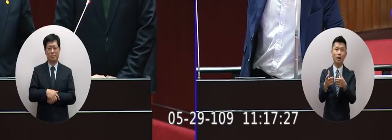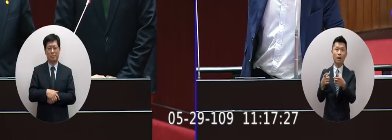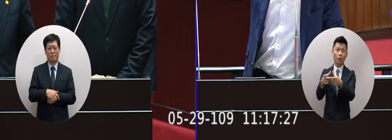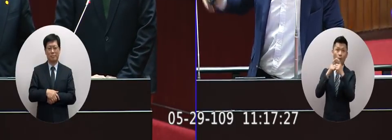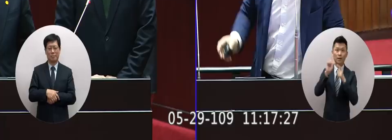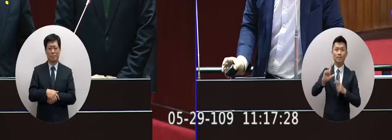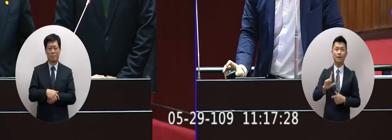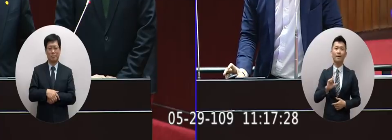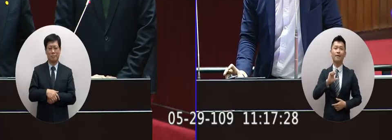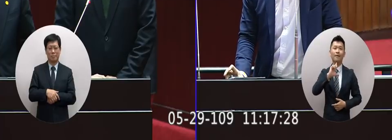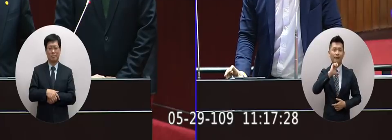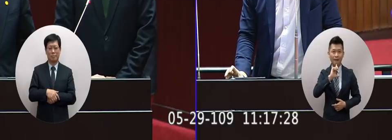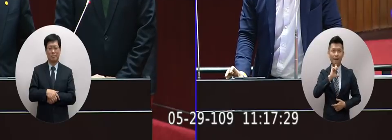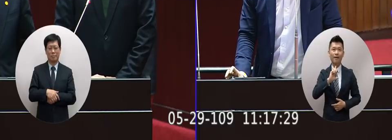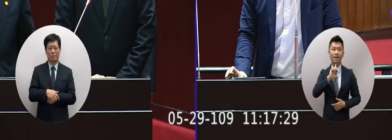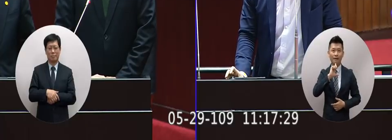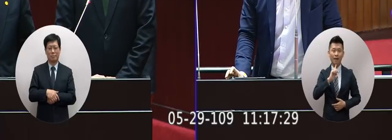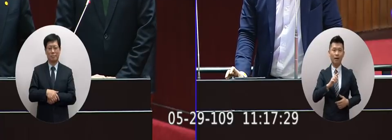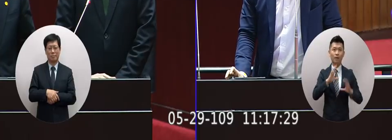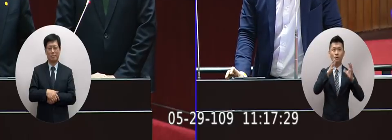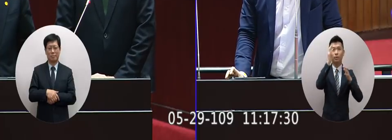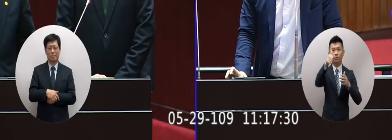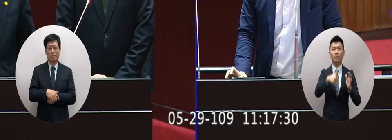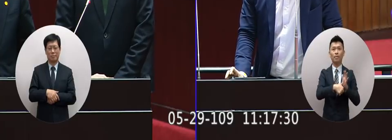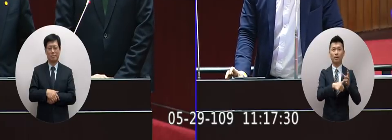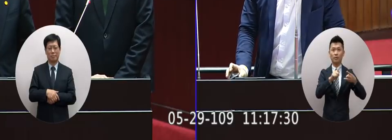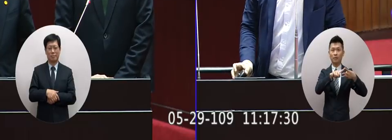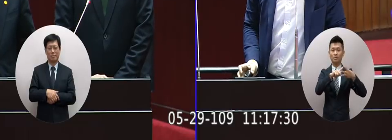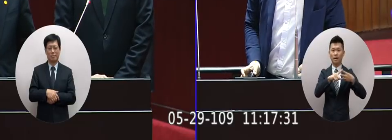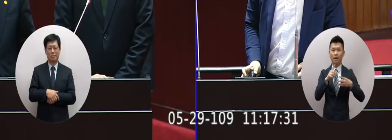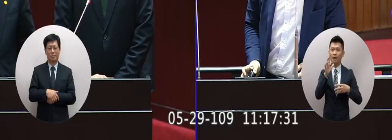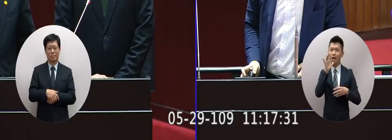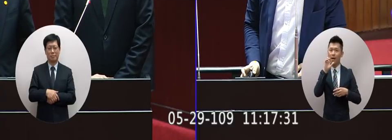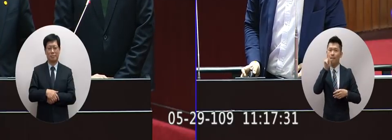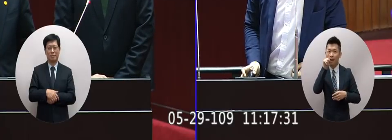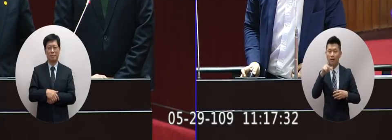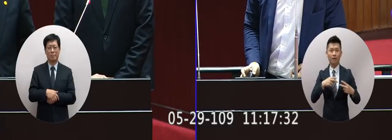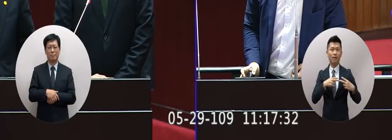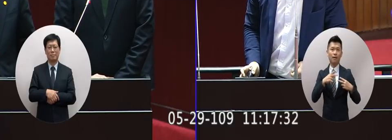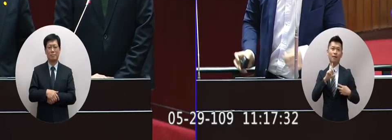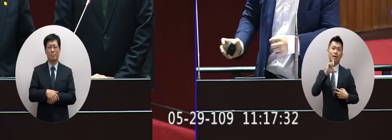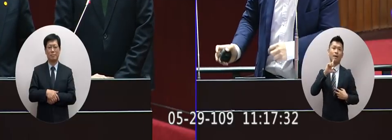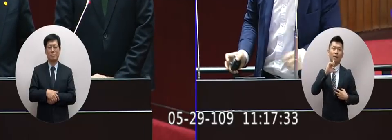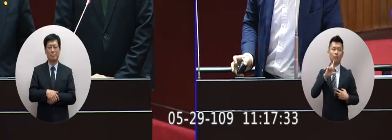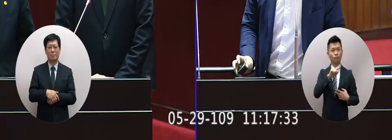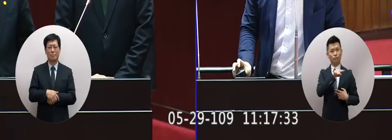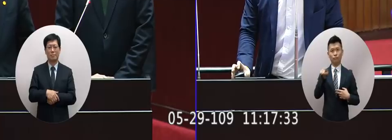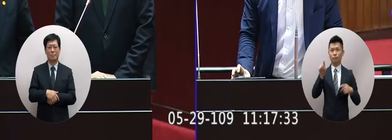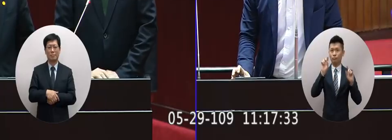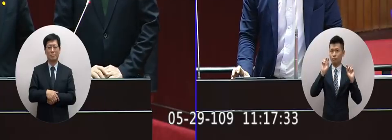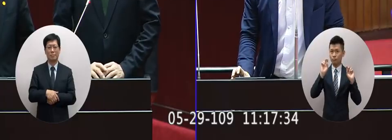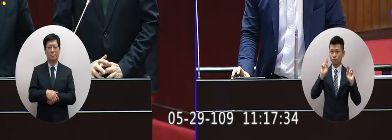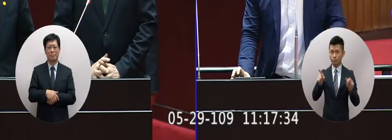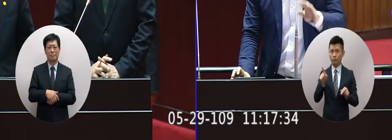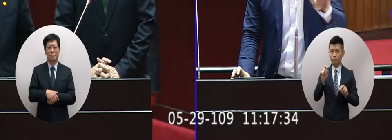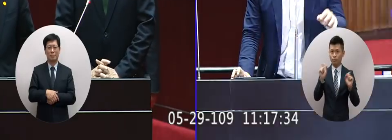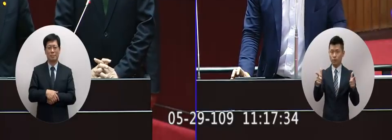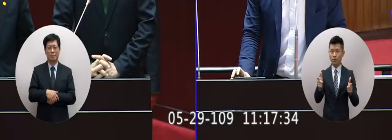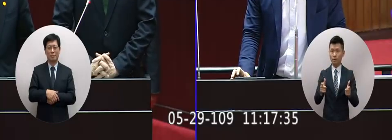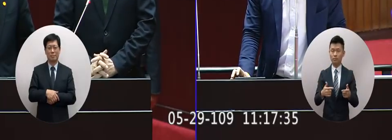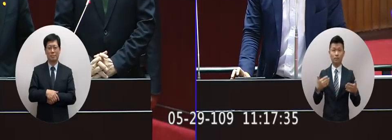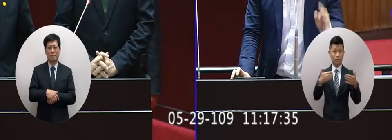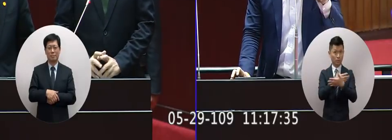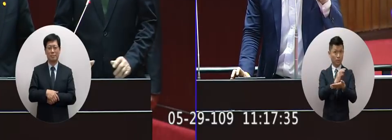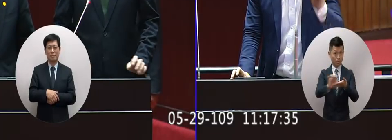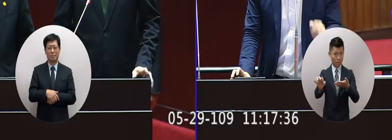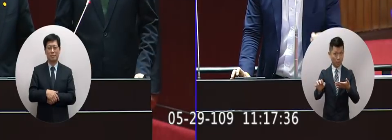啊，讲咱的总统姓凯啦。啊，这安尼哪会对？对不对？啊，这个部分统一的部分，通用